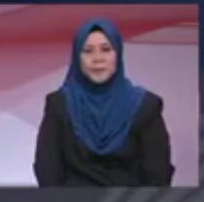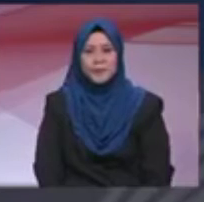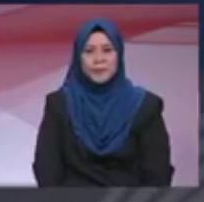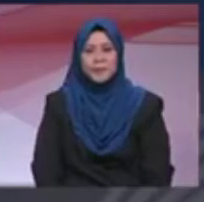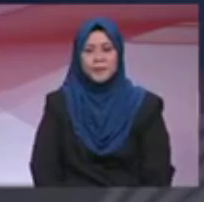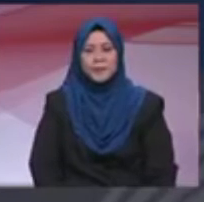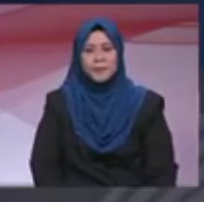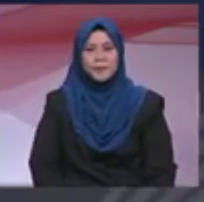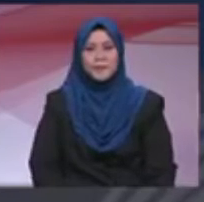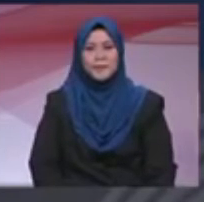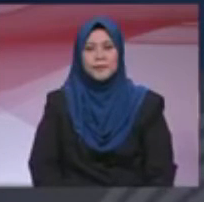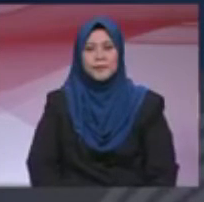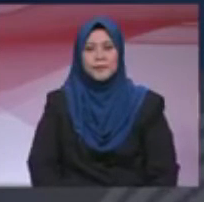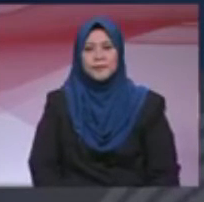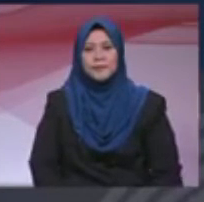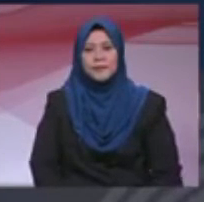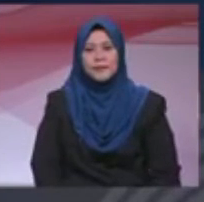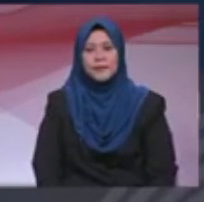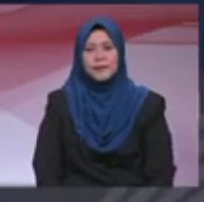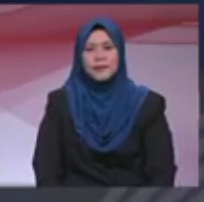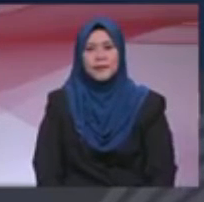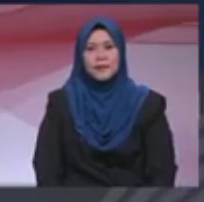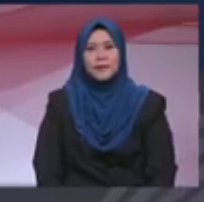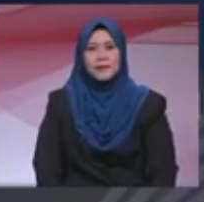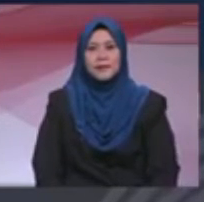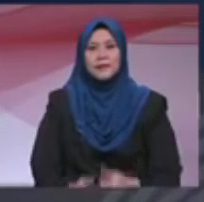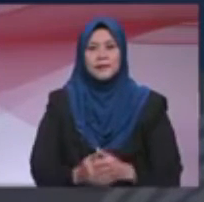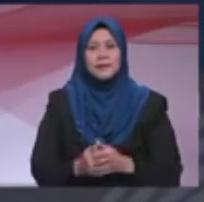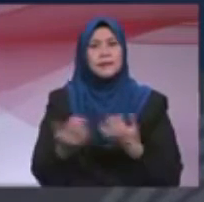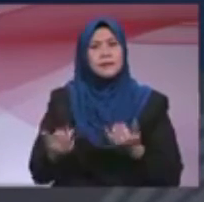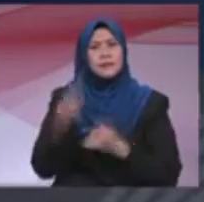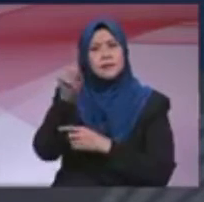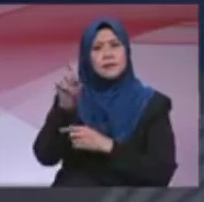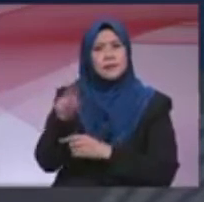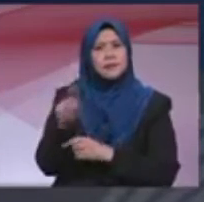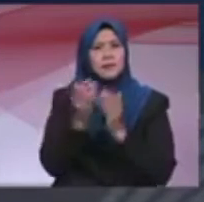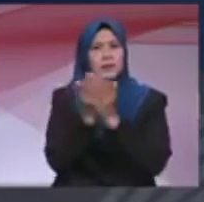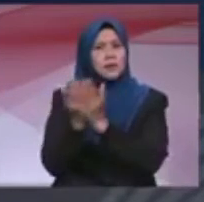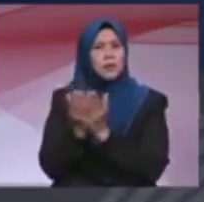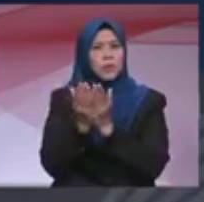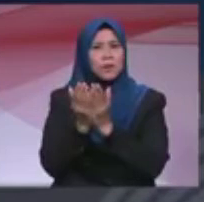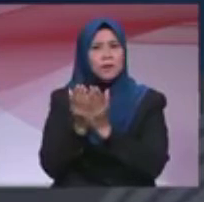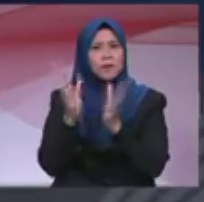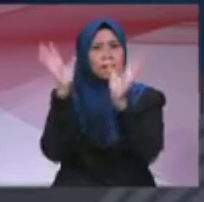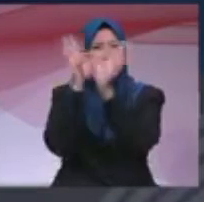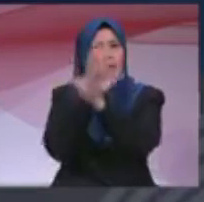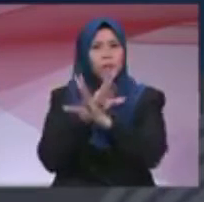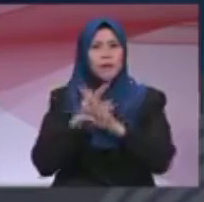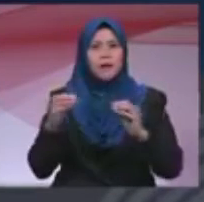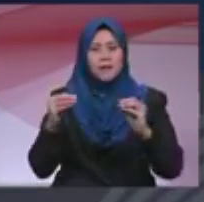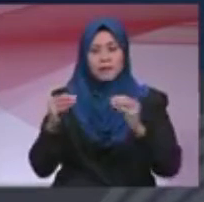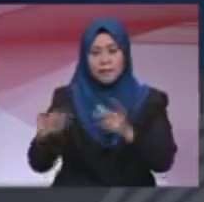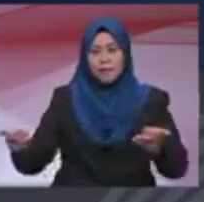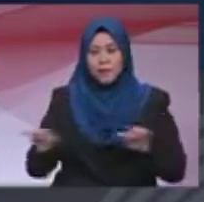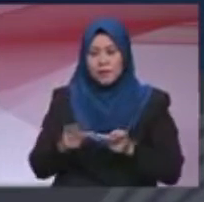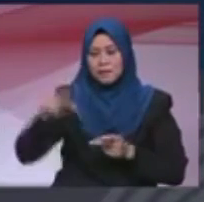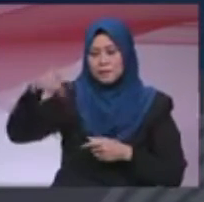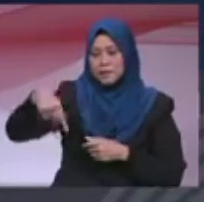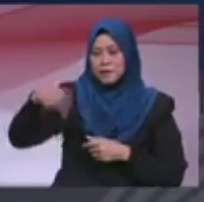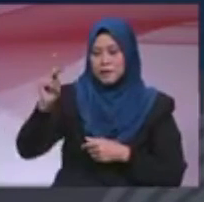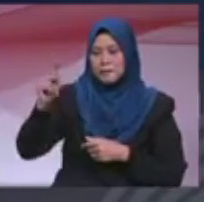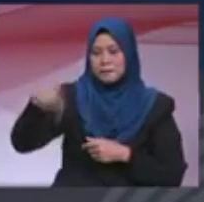Assalamualaikum, YB. Ashraf Darutiam. Nak tanya untuk sekolah contoh di Sarawak di kawasan